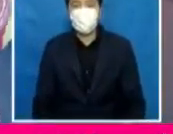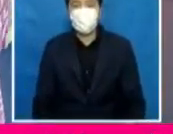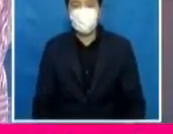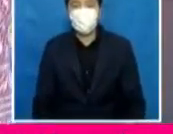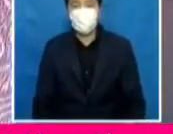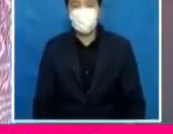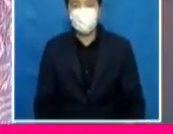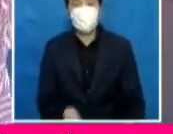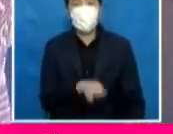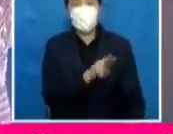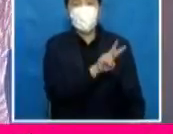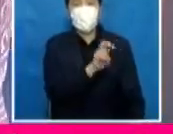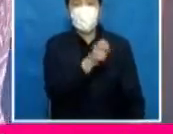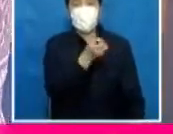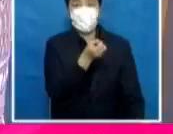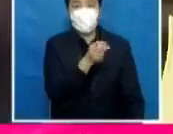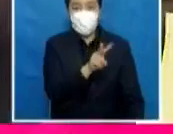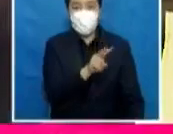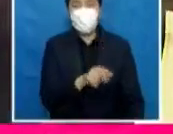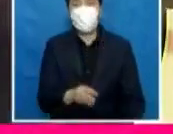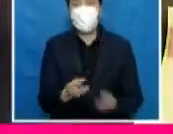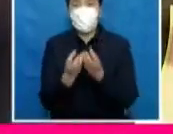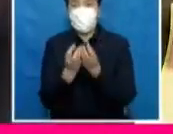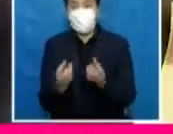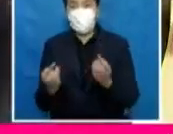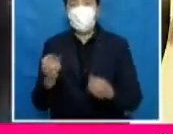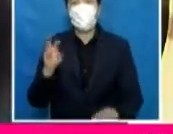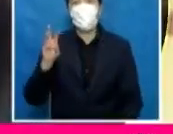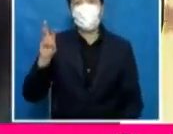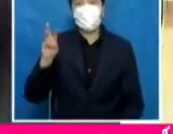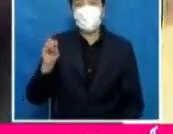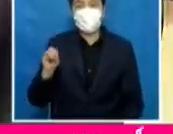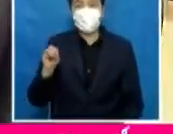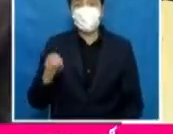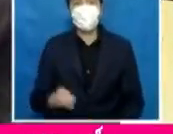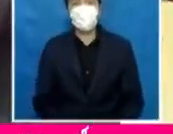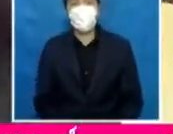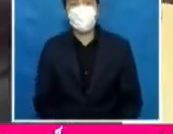งวดที่212จำนวน60ลูก